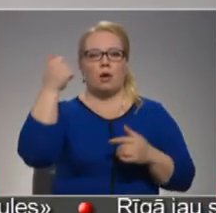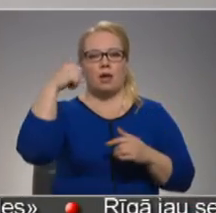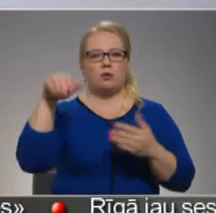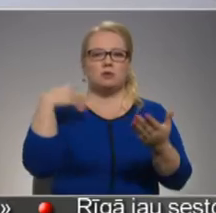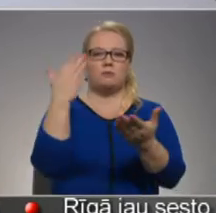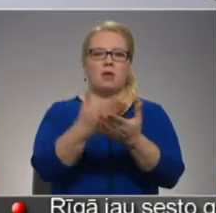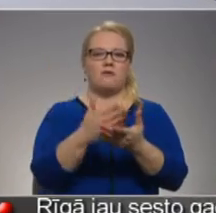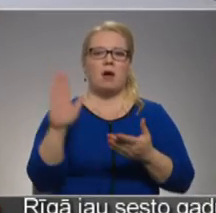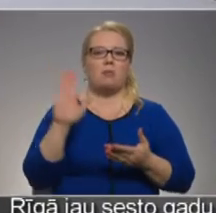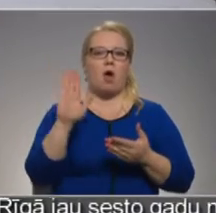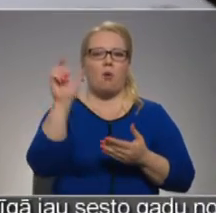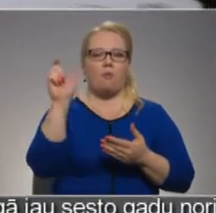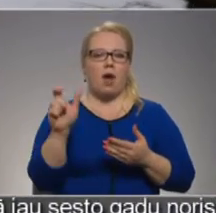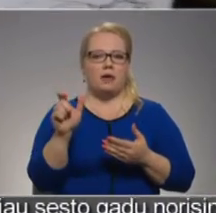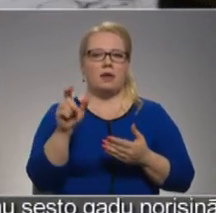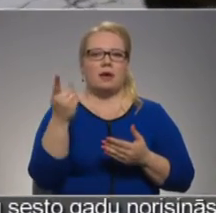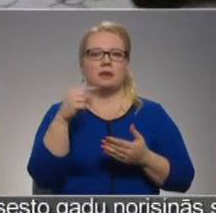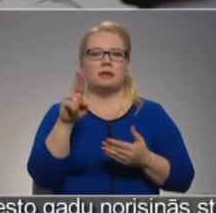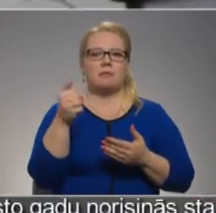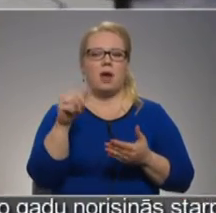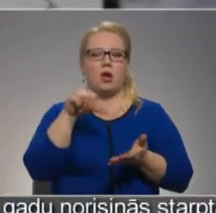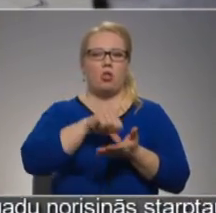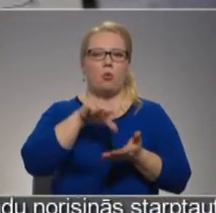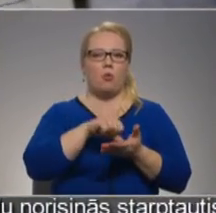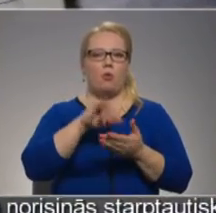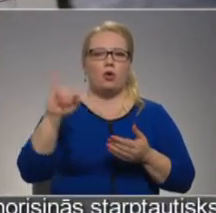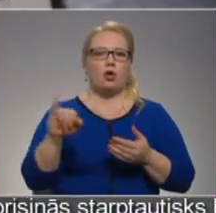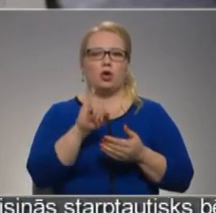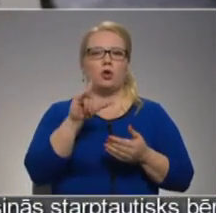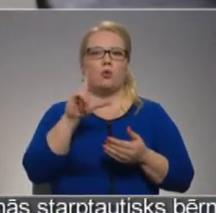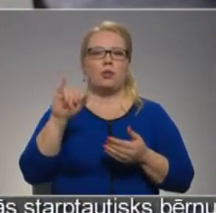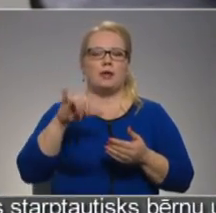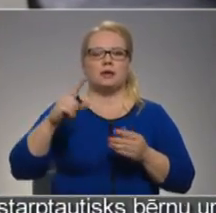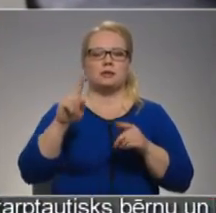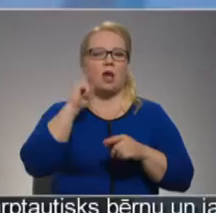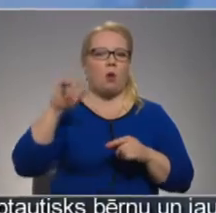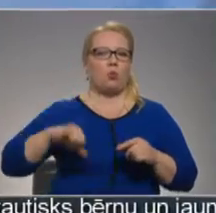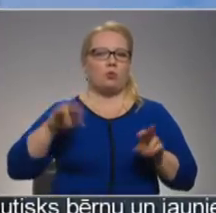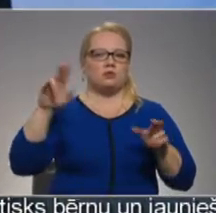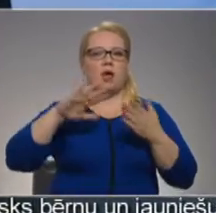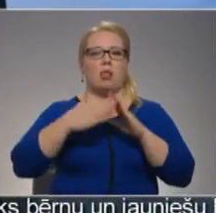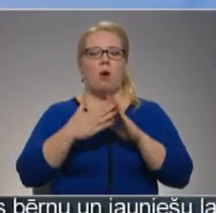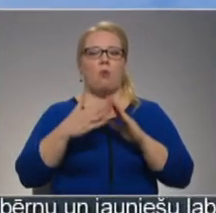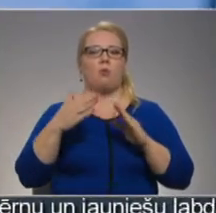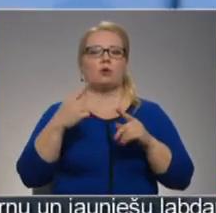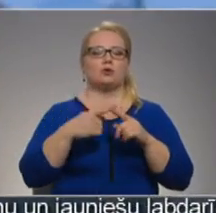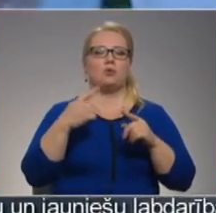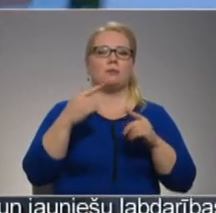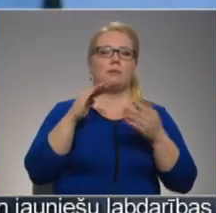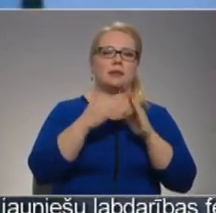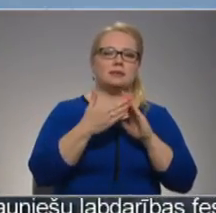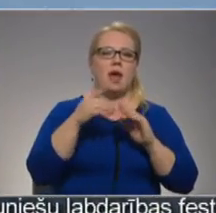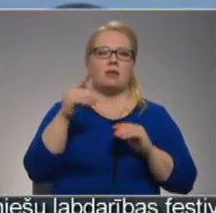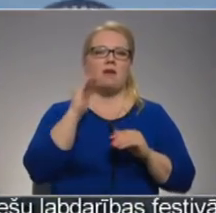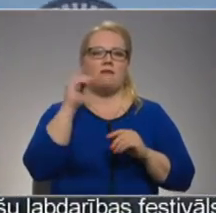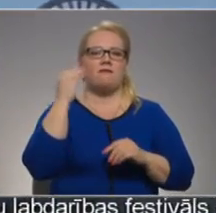piedāvās Blaumaņa laikabiedra Augusta Strindberga lūgu Jūlijas laukundze, jaunkundze, bet laukos un pilsētā Valmieras vasaras teātra